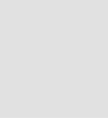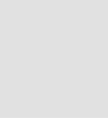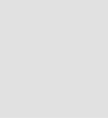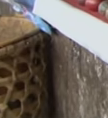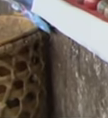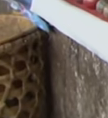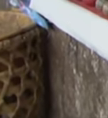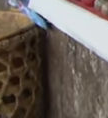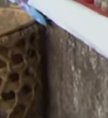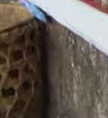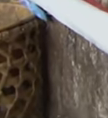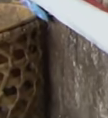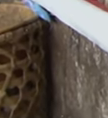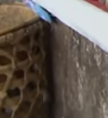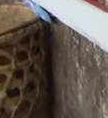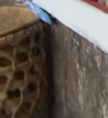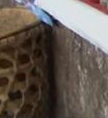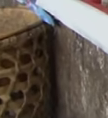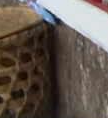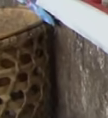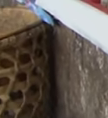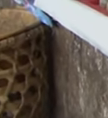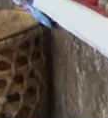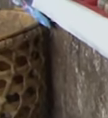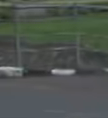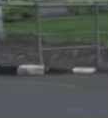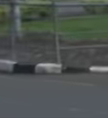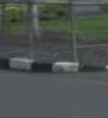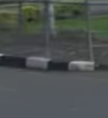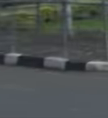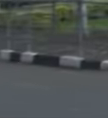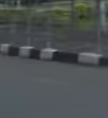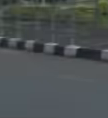le confinement total dans le pays a débuté une semaine après, soit le 21 avril courant.